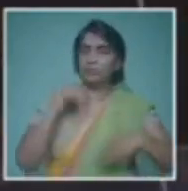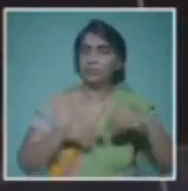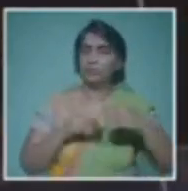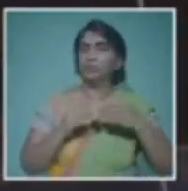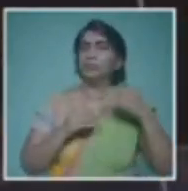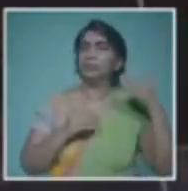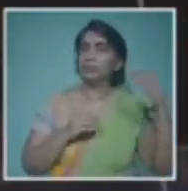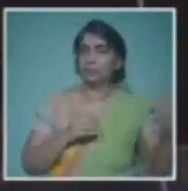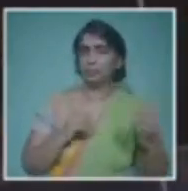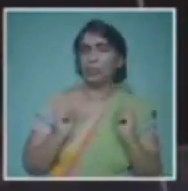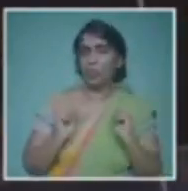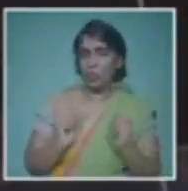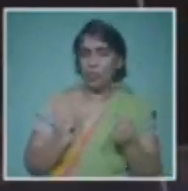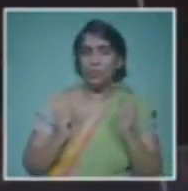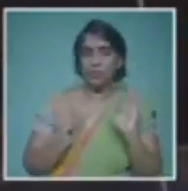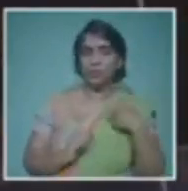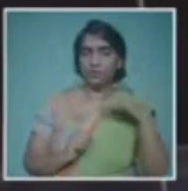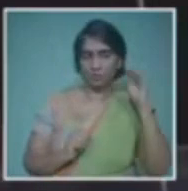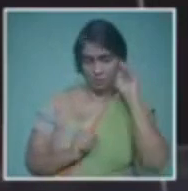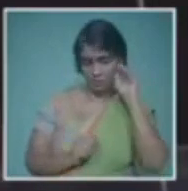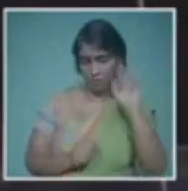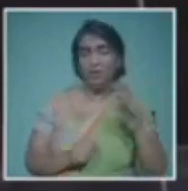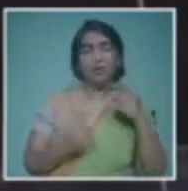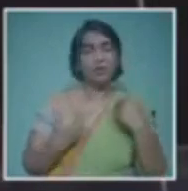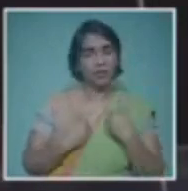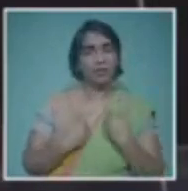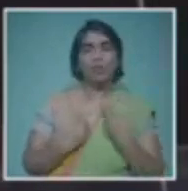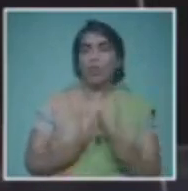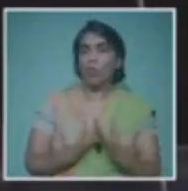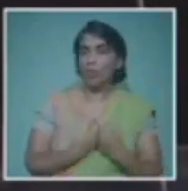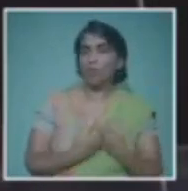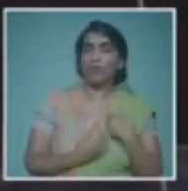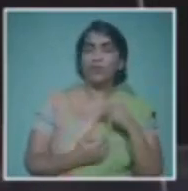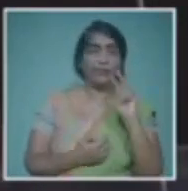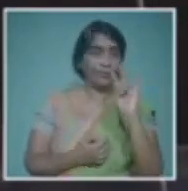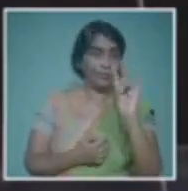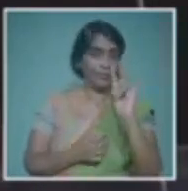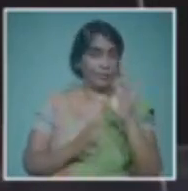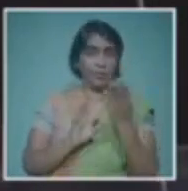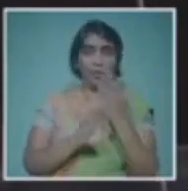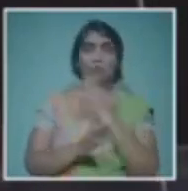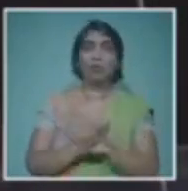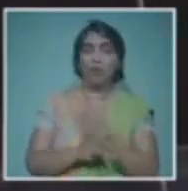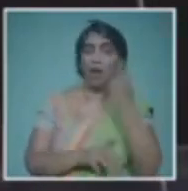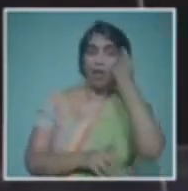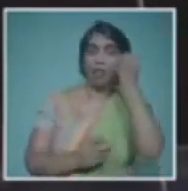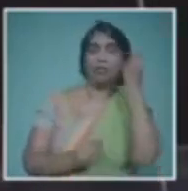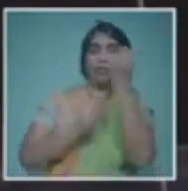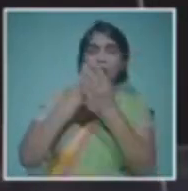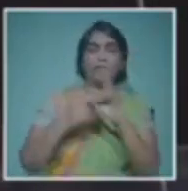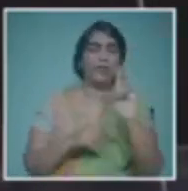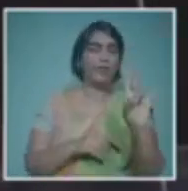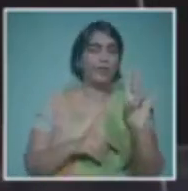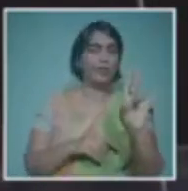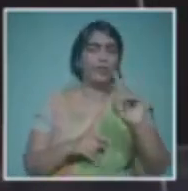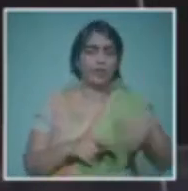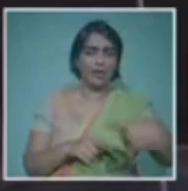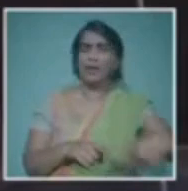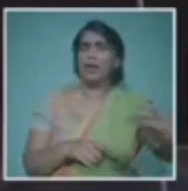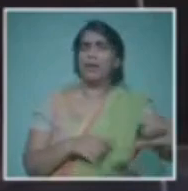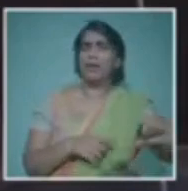දාන්න උත්සාහ කරනවා කියලා අපිට ආරංචි. දැන් අපිට ඕනේ දැන් 25 වෙනිදාට ඉස්සලා ප්‍රොපෝසල් දෙන්න කියලා තියෙනවා. 25 වෙනිදා කියන්නේ